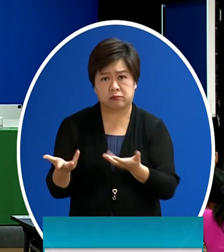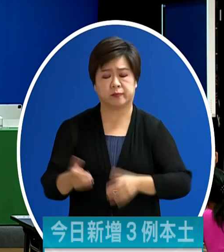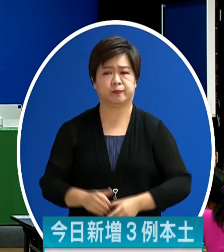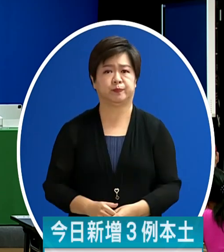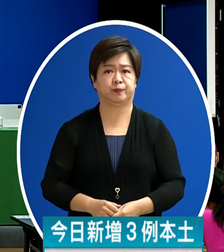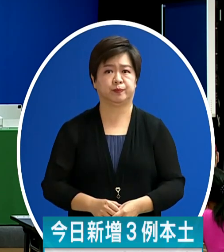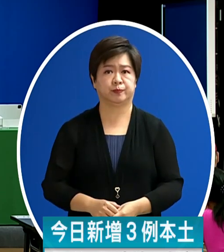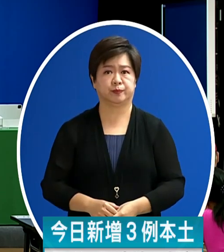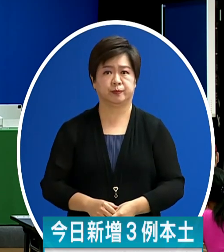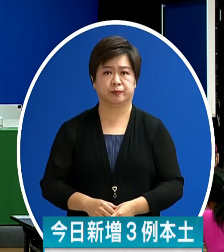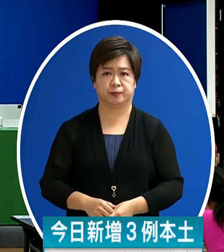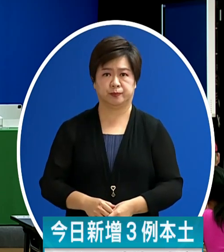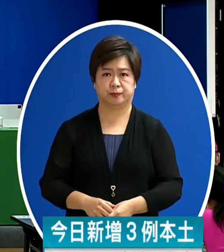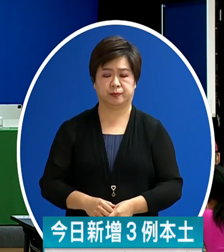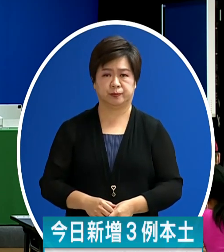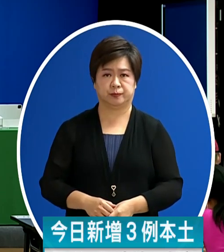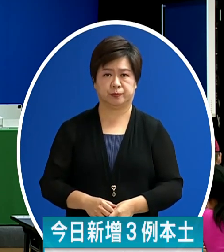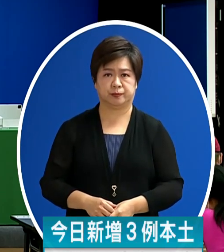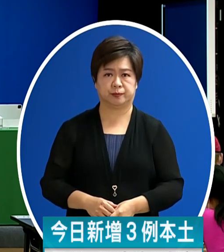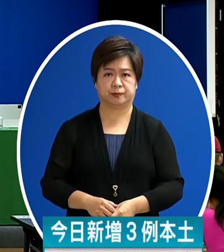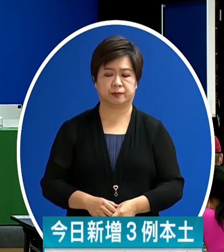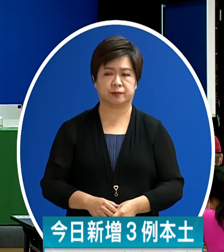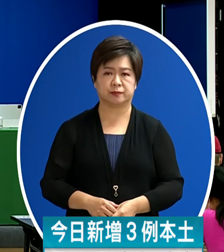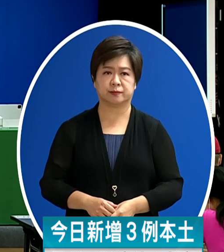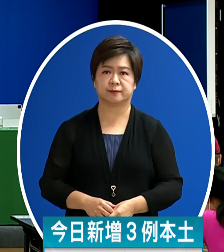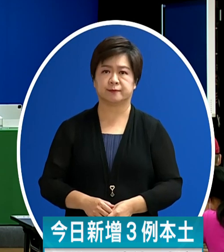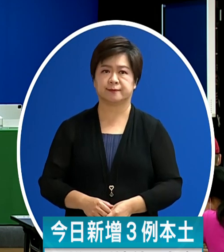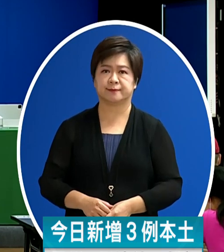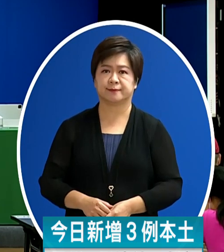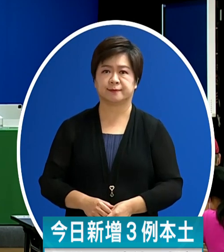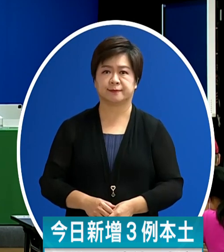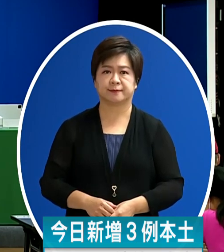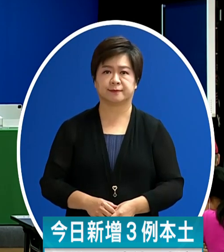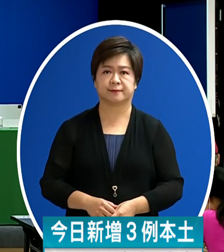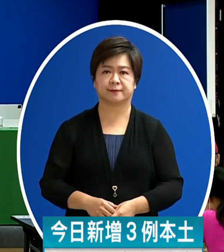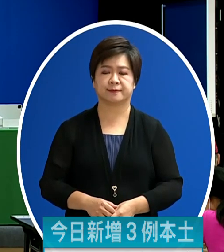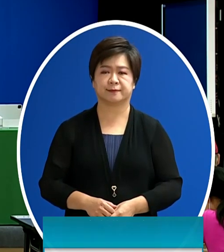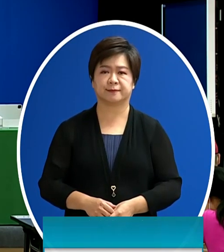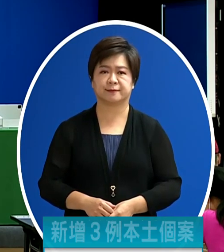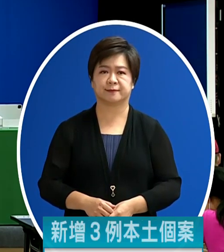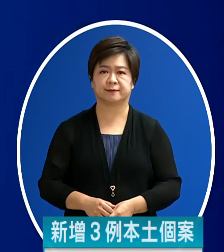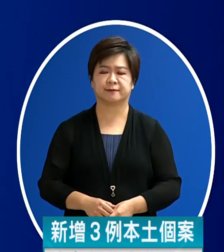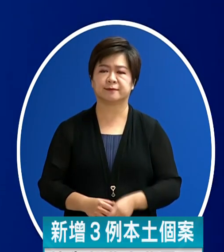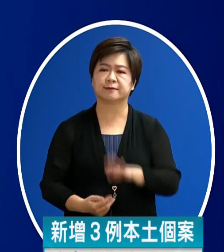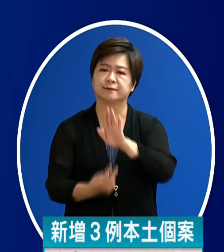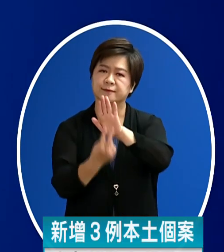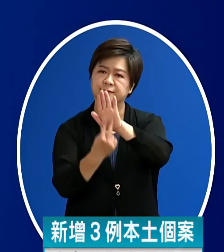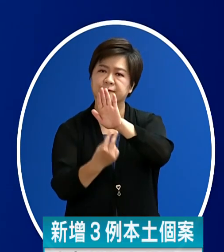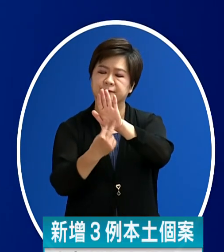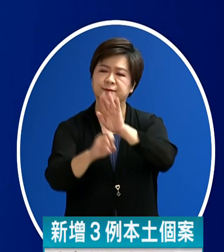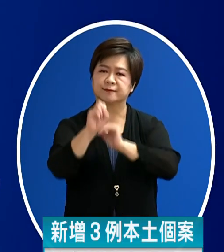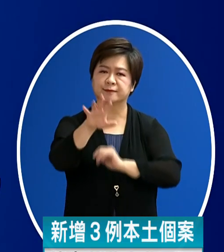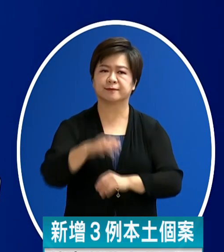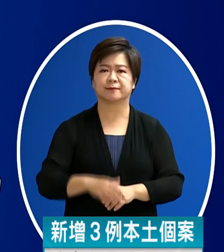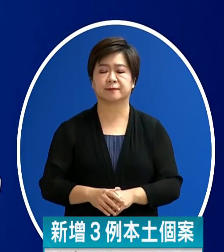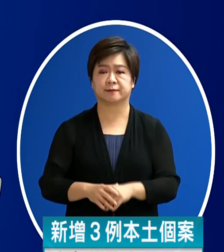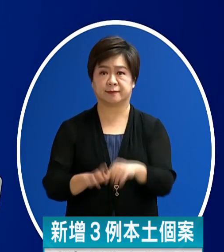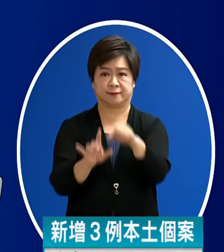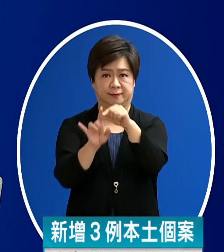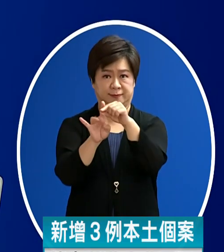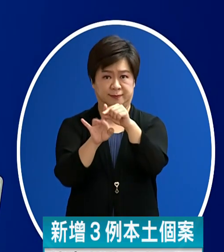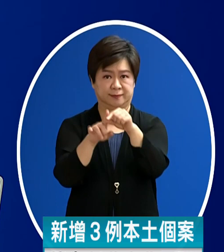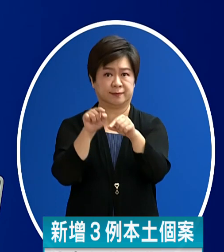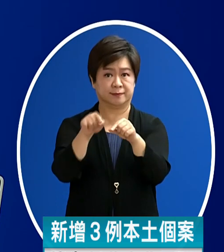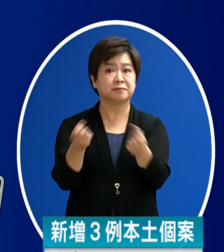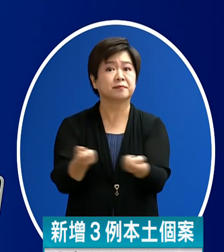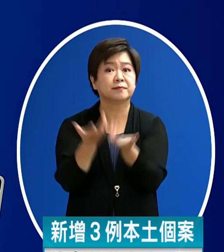等一下你们回答好了。那是好，先回答那好了。 这个应该是说在台中的这个